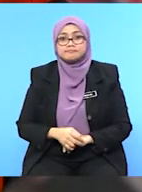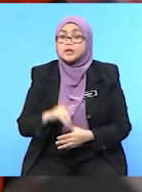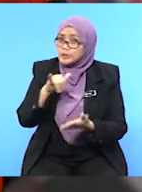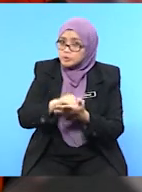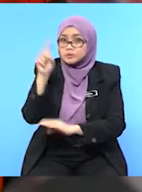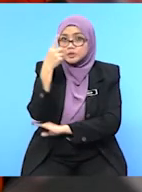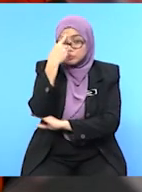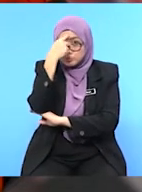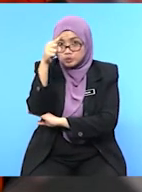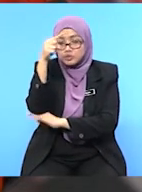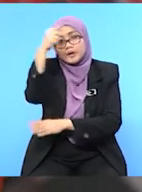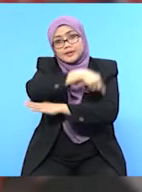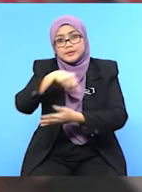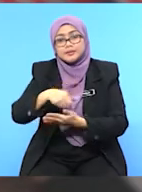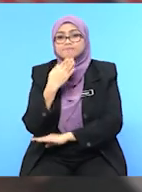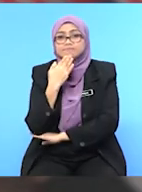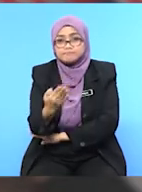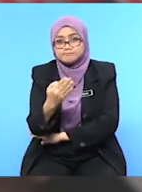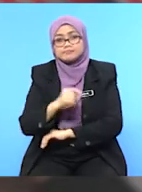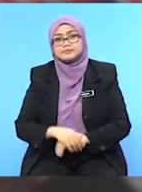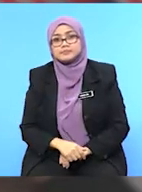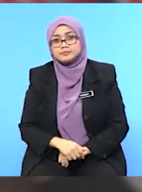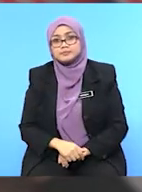dulu bakal ini sekian terima kasih